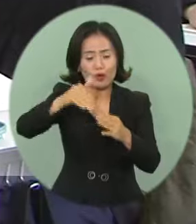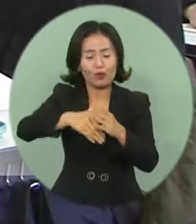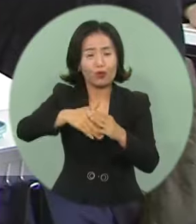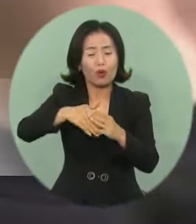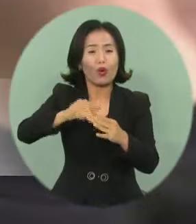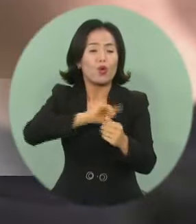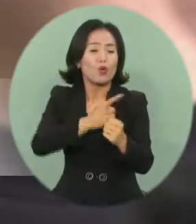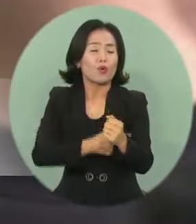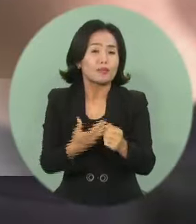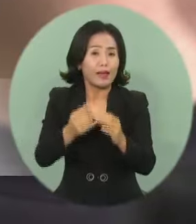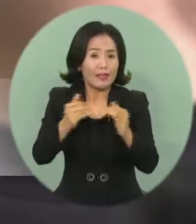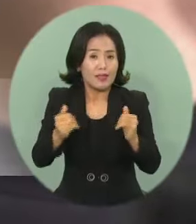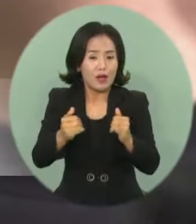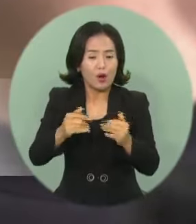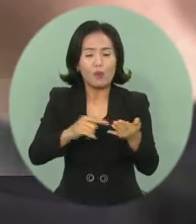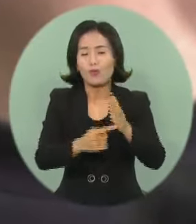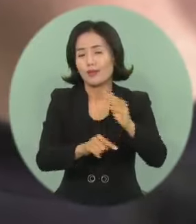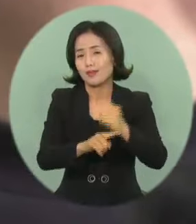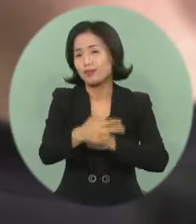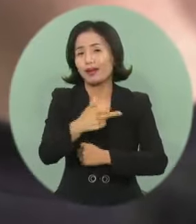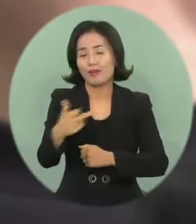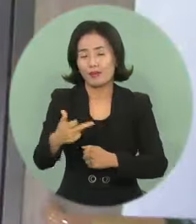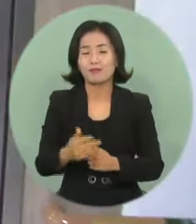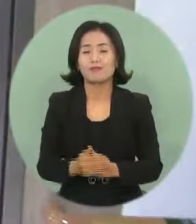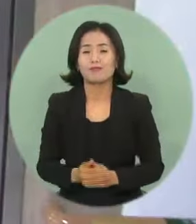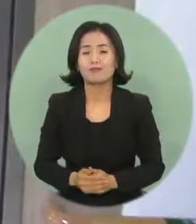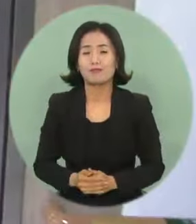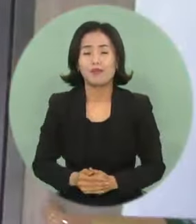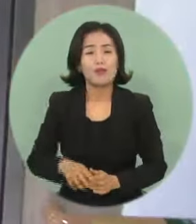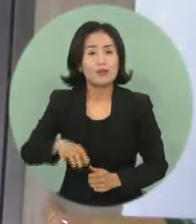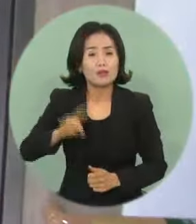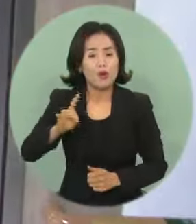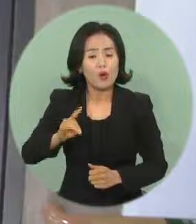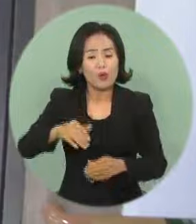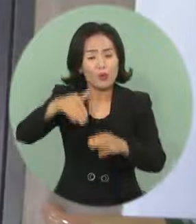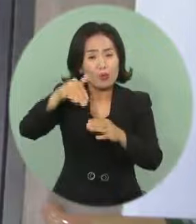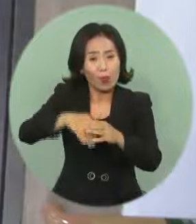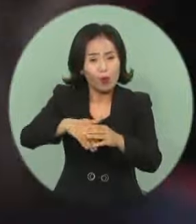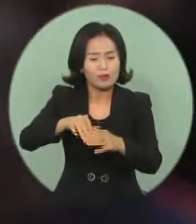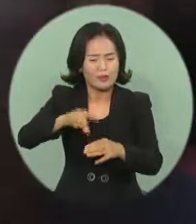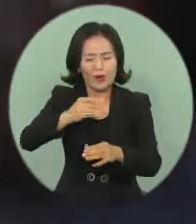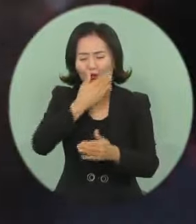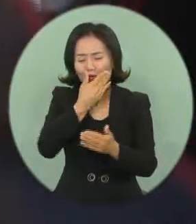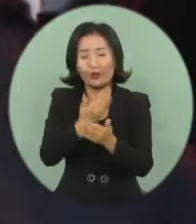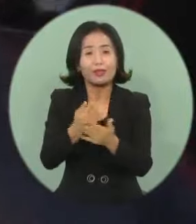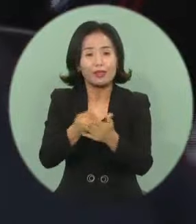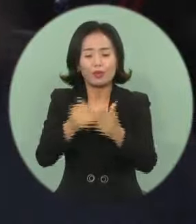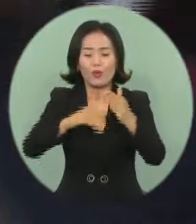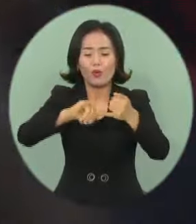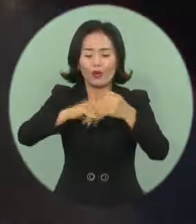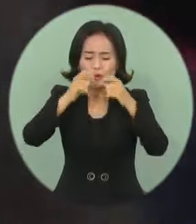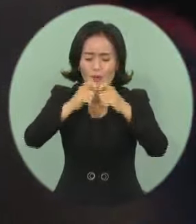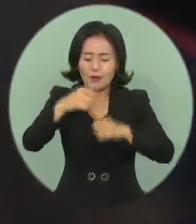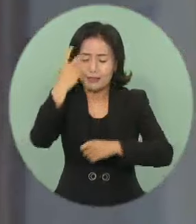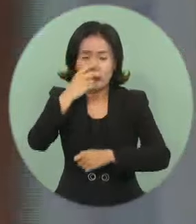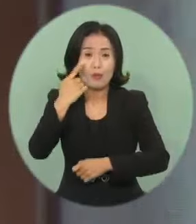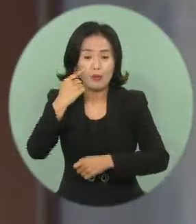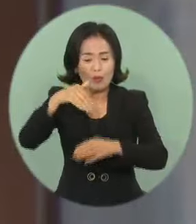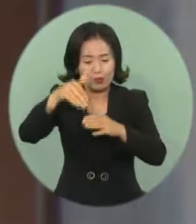의견을 투표로 보여준다는 점에서 의미가 있습니다. 처음 행사하는 소중한 한 표인 만큼 공약을 꼼꼼하게